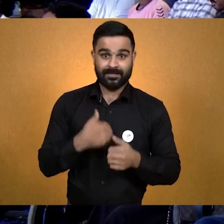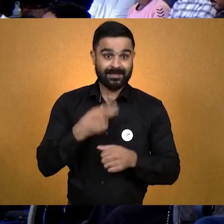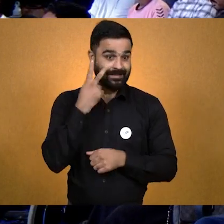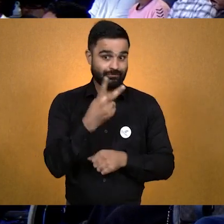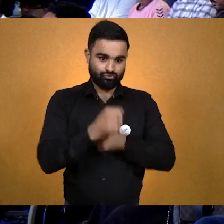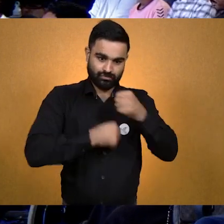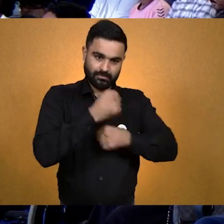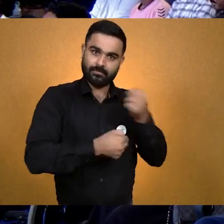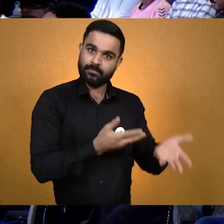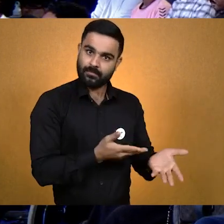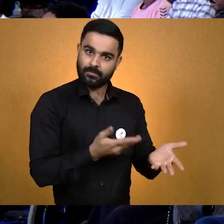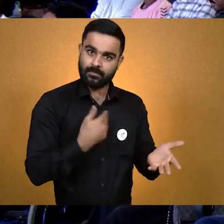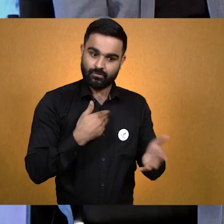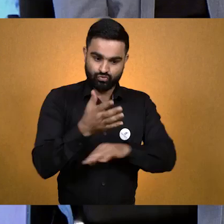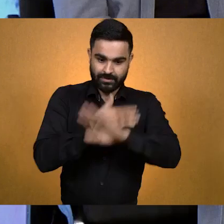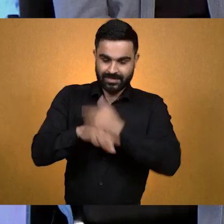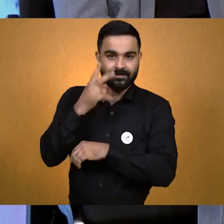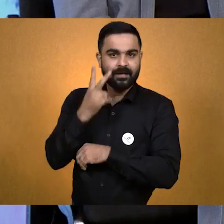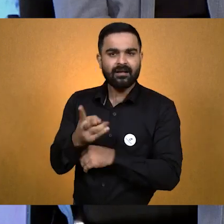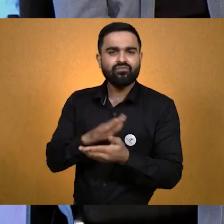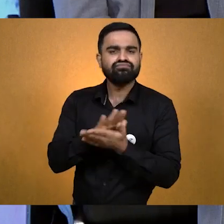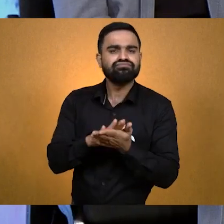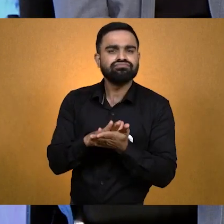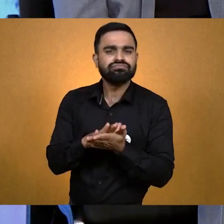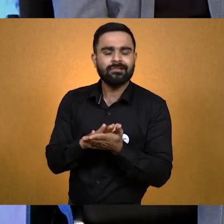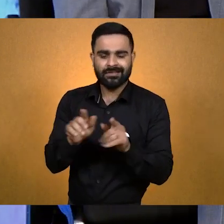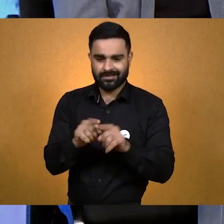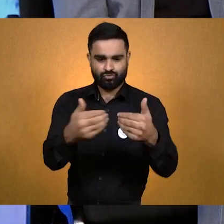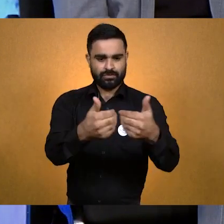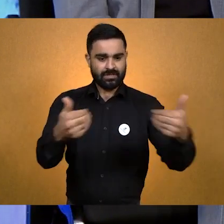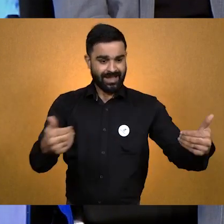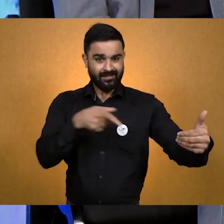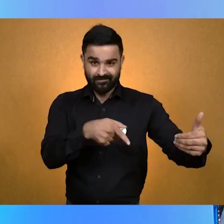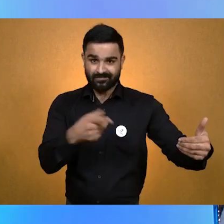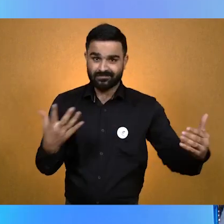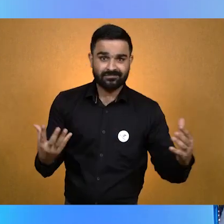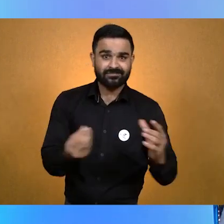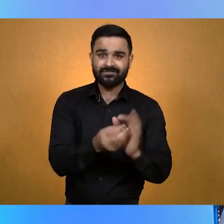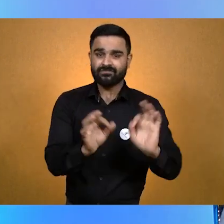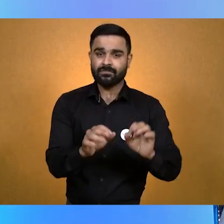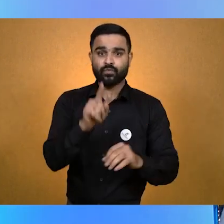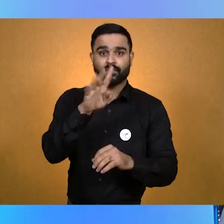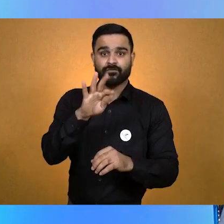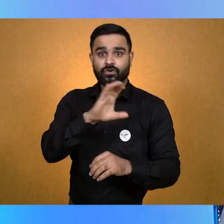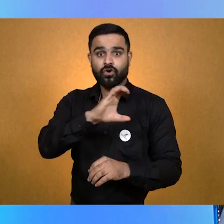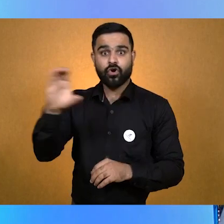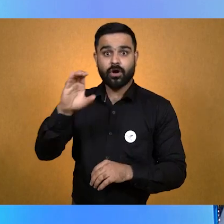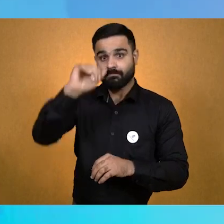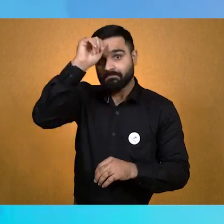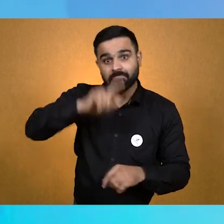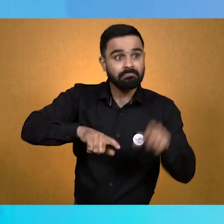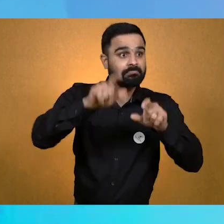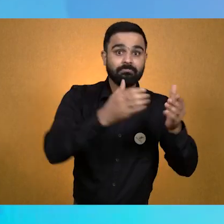एट स्पोर्ट्स और व्हेन वी लुक एट डिसेबिलिटी, वी डोंट लुक एट इट एज अ सेपरेट सेगमेंट ऑल टुगेदर. 140 करोड़ लोग हैं इस देश